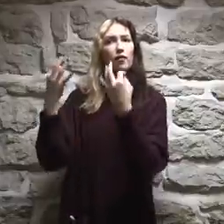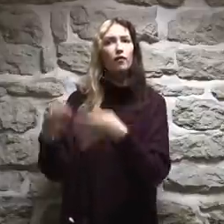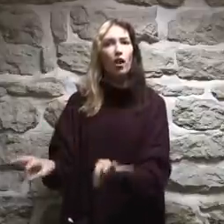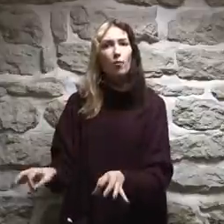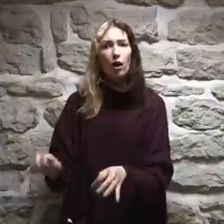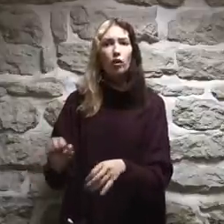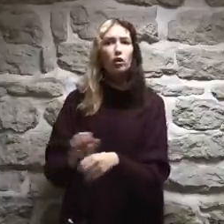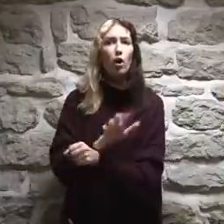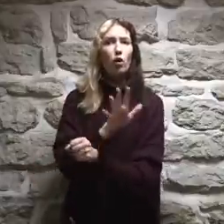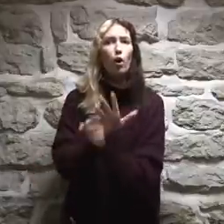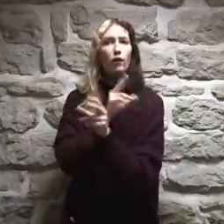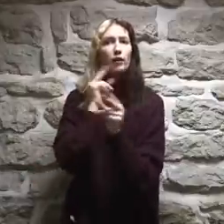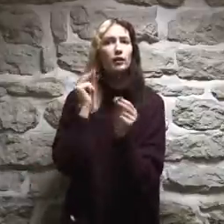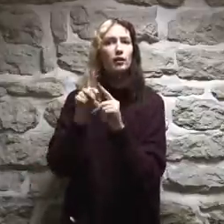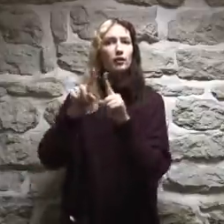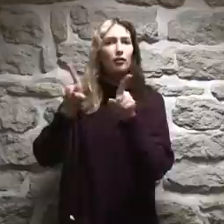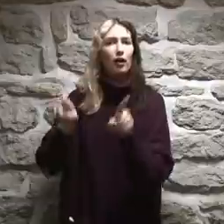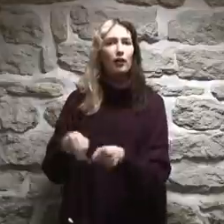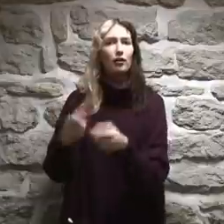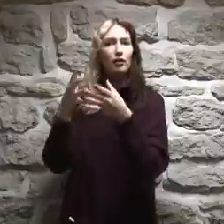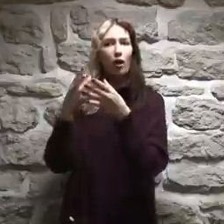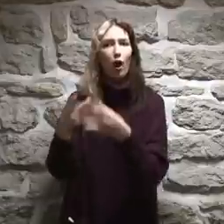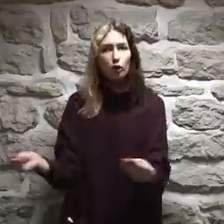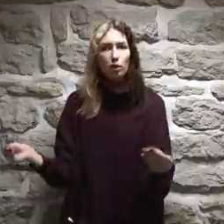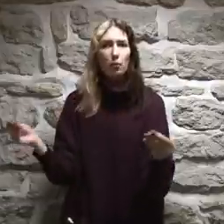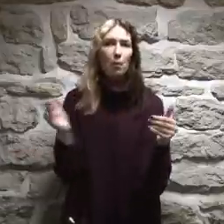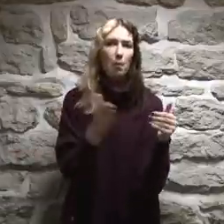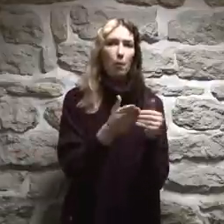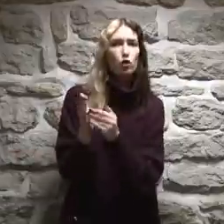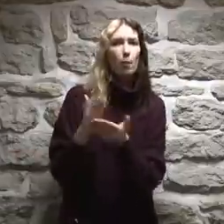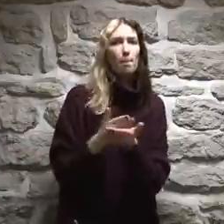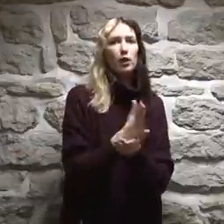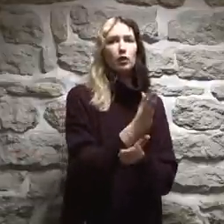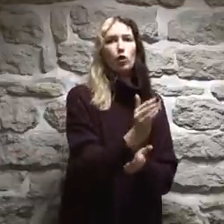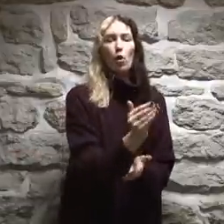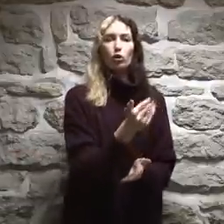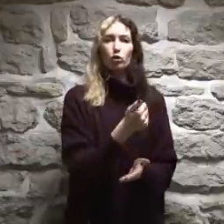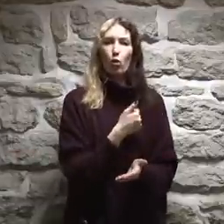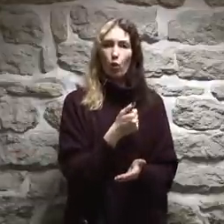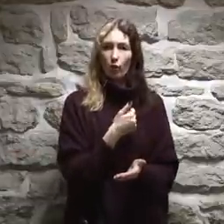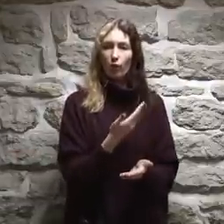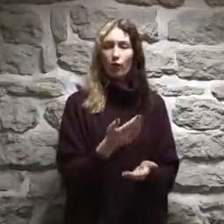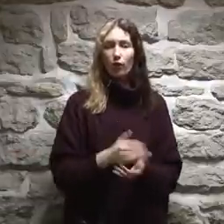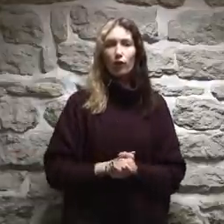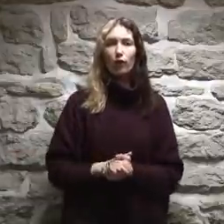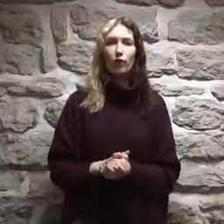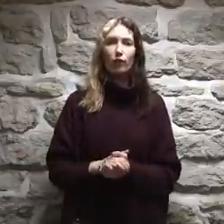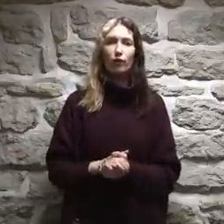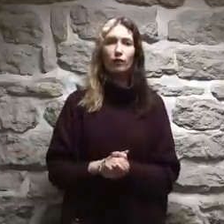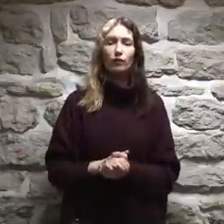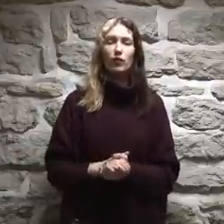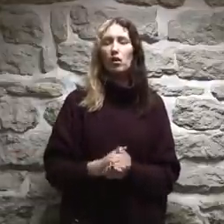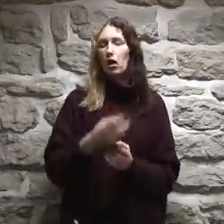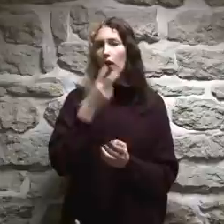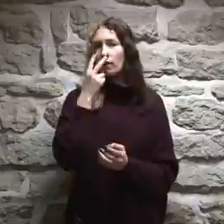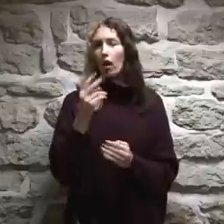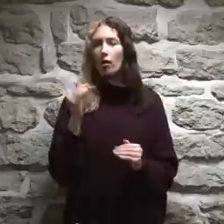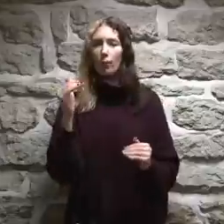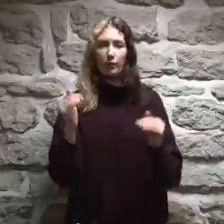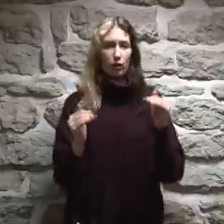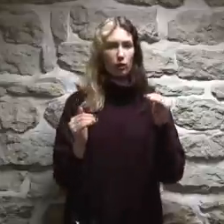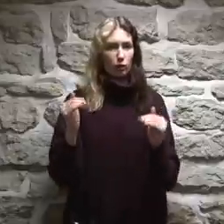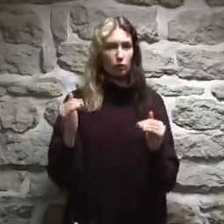tõendi kaotamine sõltub ainult poliitikute tahtest. Et kui te vaatate neid võrdlusbaasi,